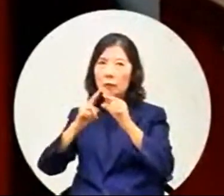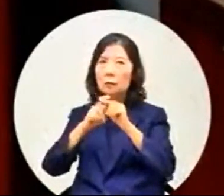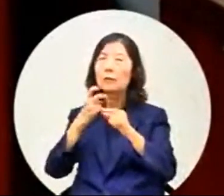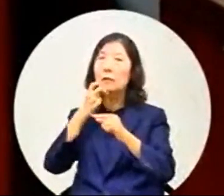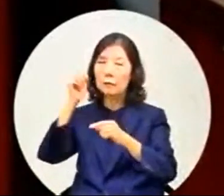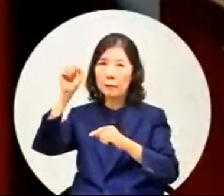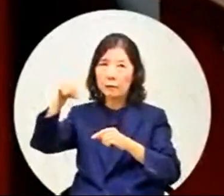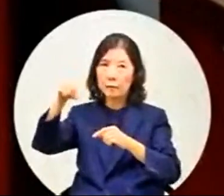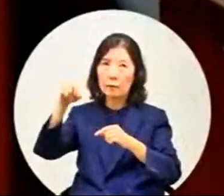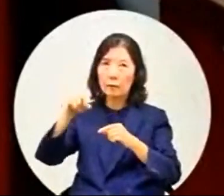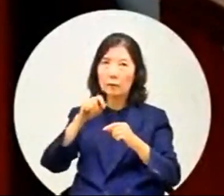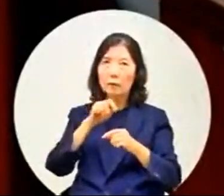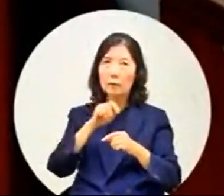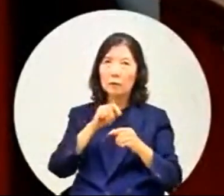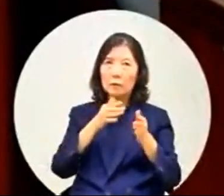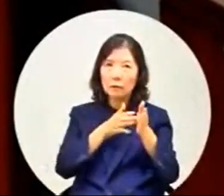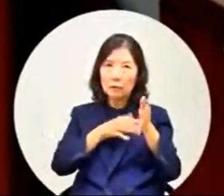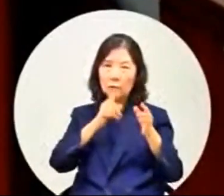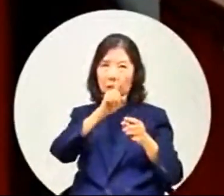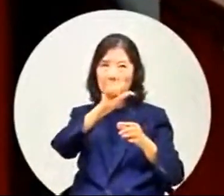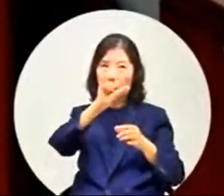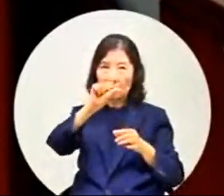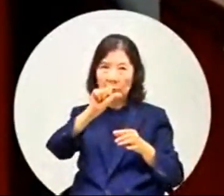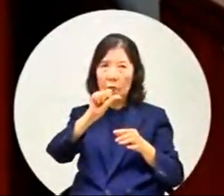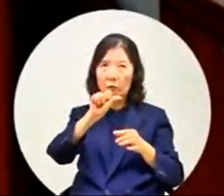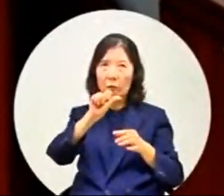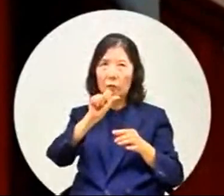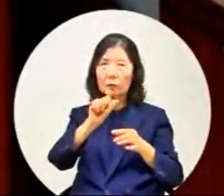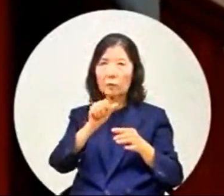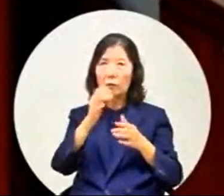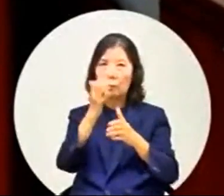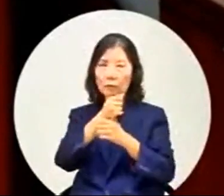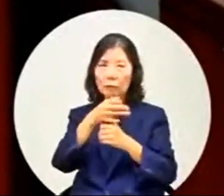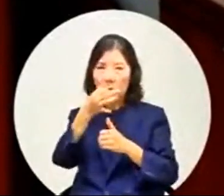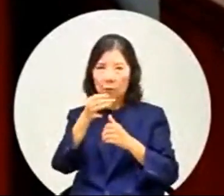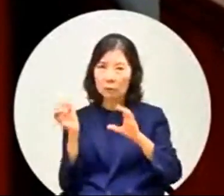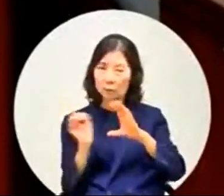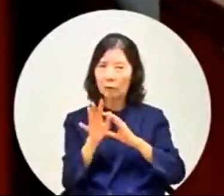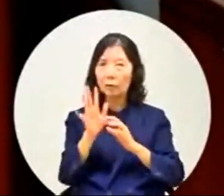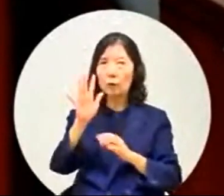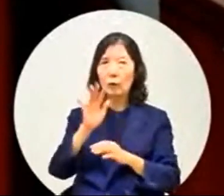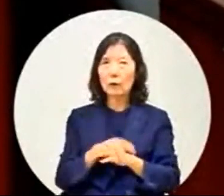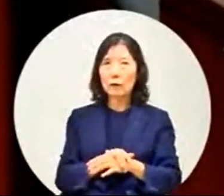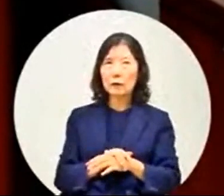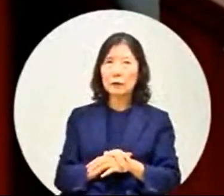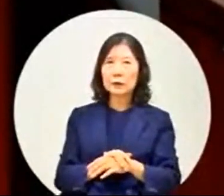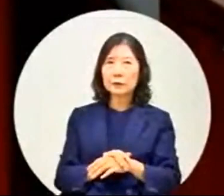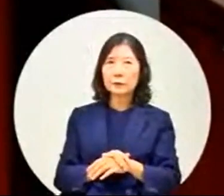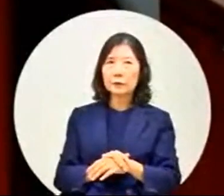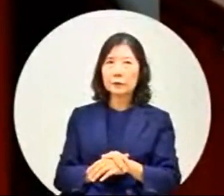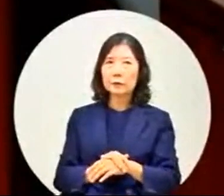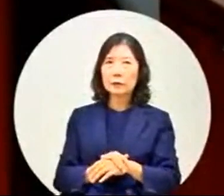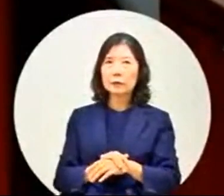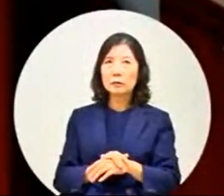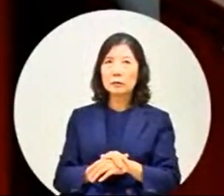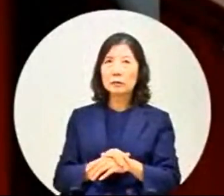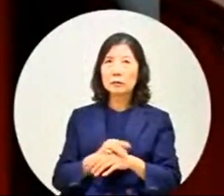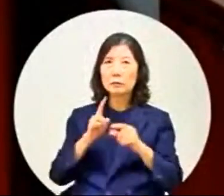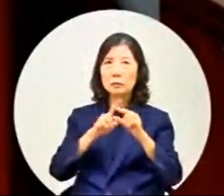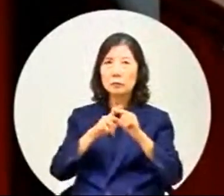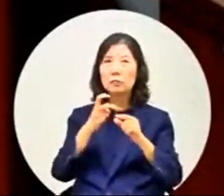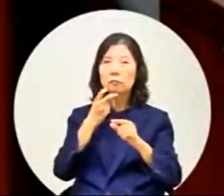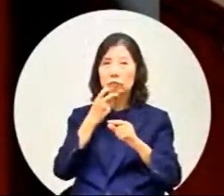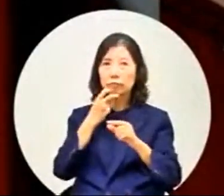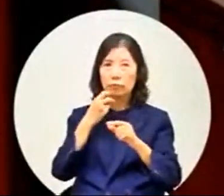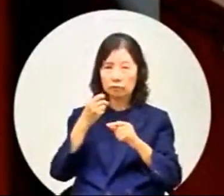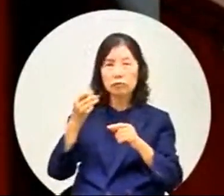哦，15列的车厢纳入总经费。我们现在总算看到车厢的钱要从哪里来了，中央说他愿